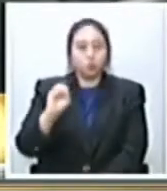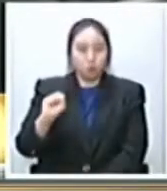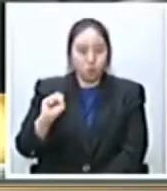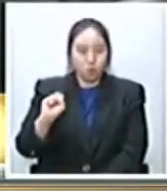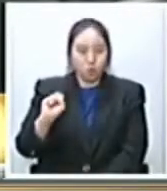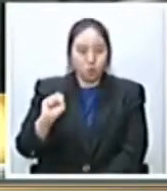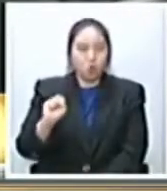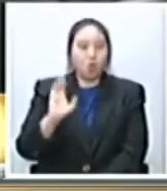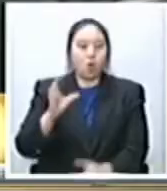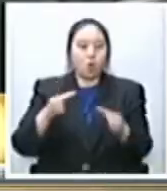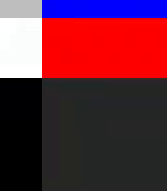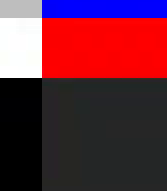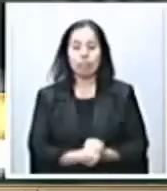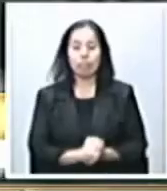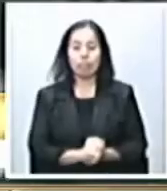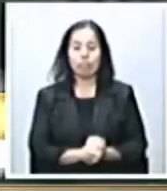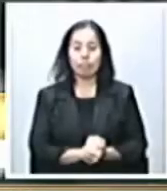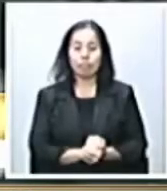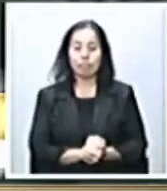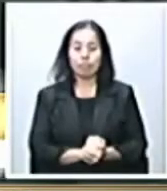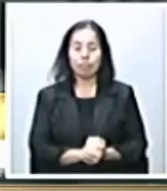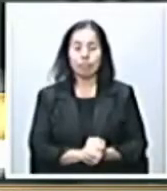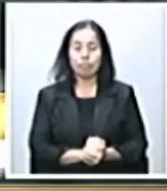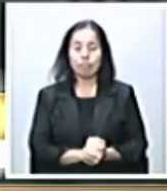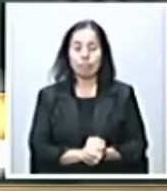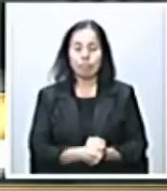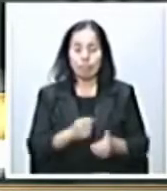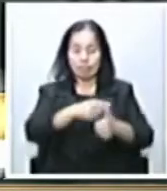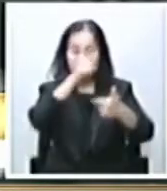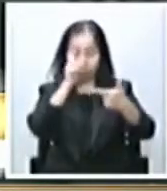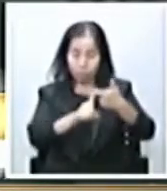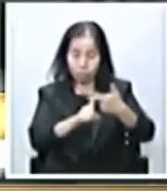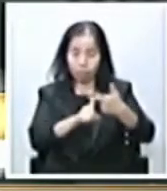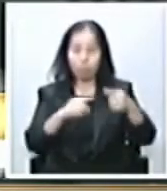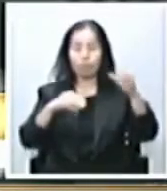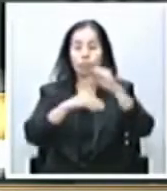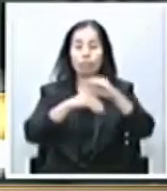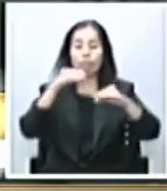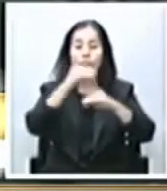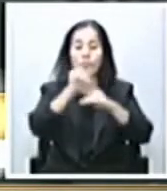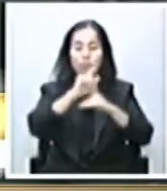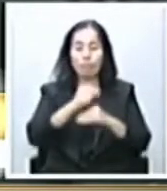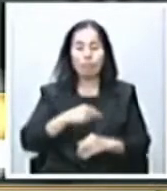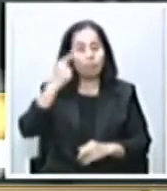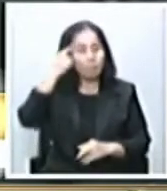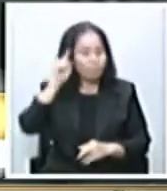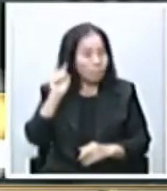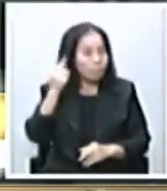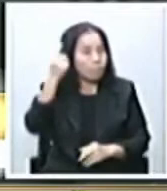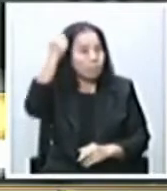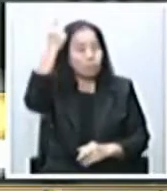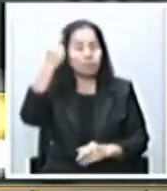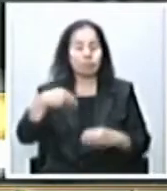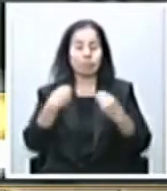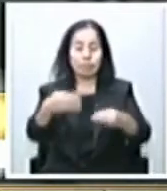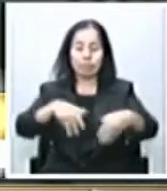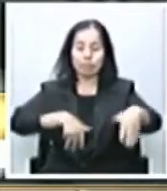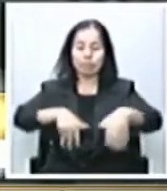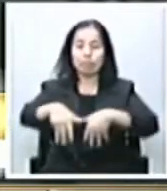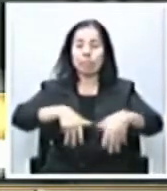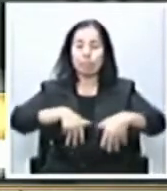ญชีรายชื่อพรรคประชาธิปัตย์โครงการหนึ่งที่จะต้องกล่าวถึงนั่นก็คือโครงการปัญญาประดิษฐ์เพื่อทุกคนหรือ AI for